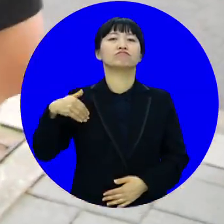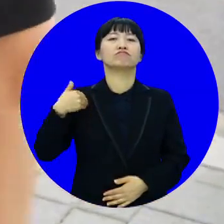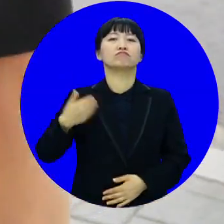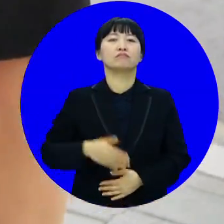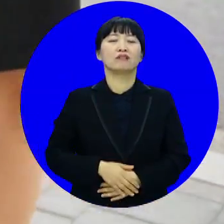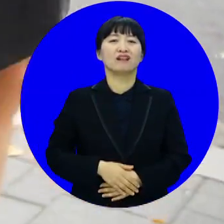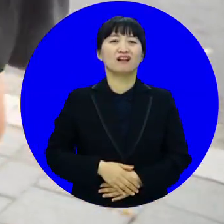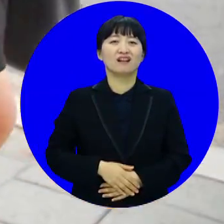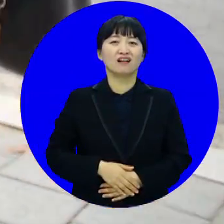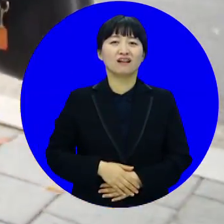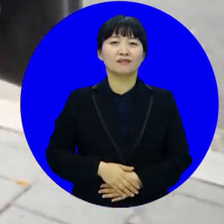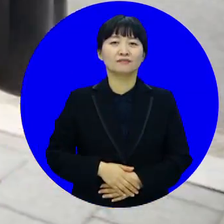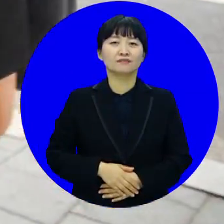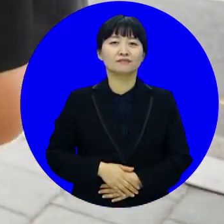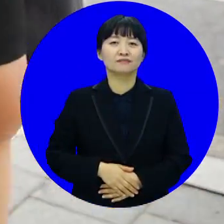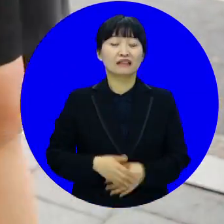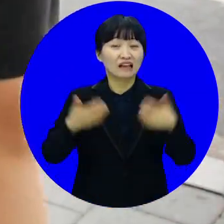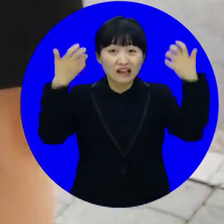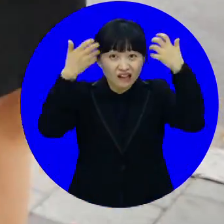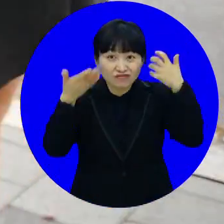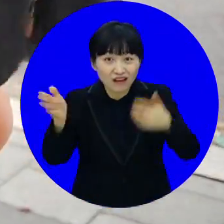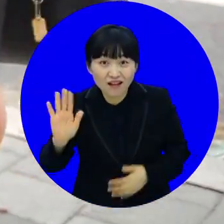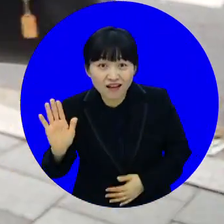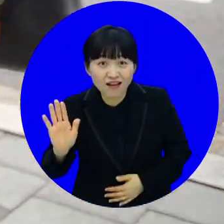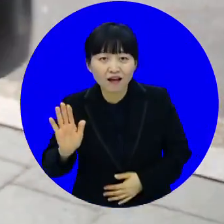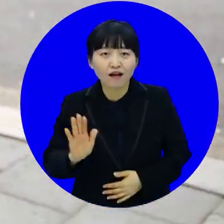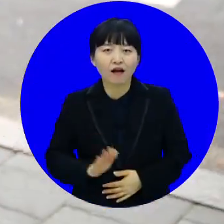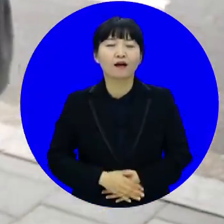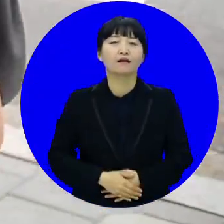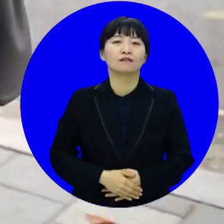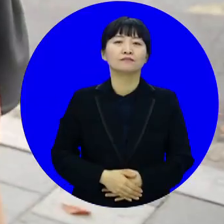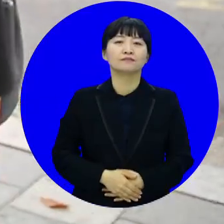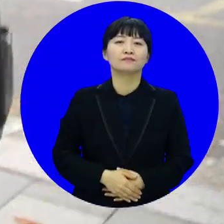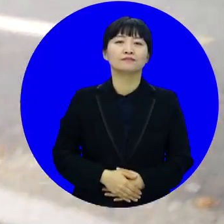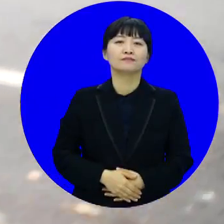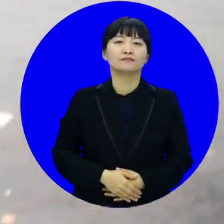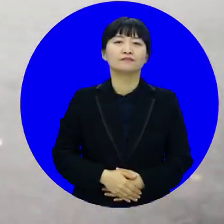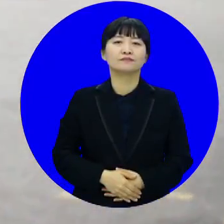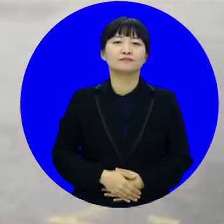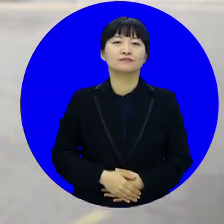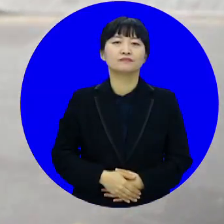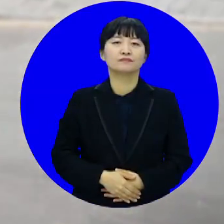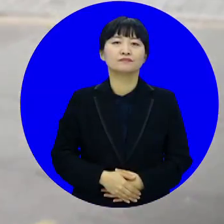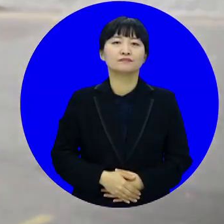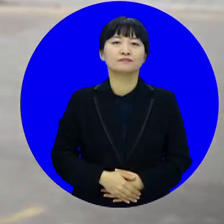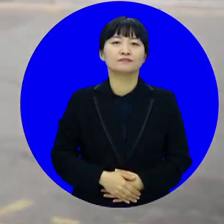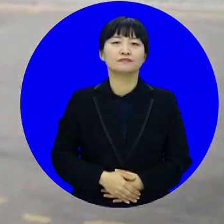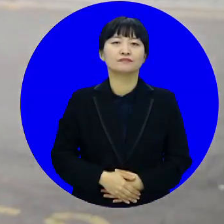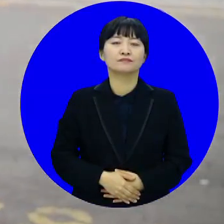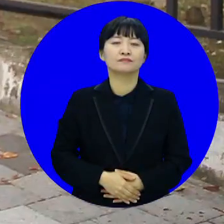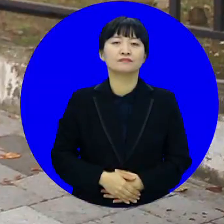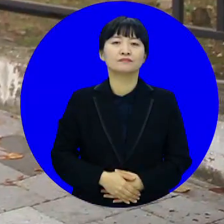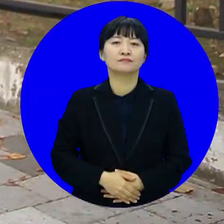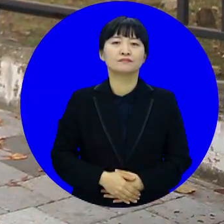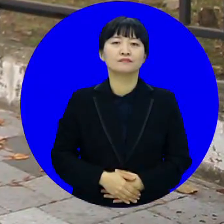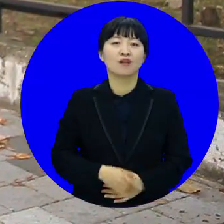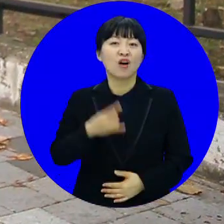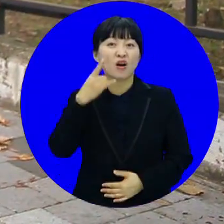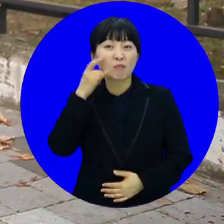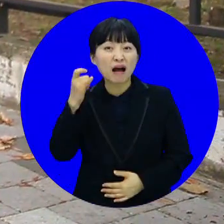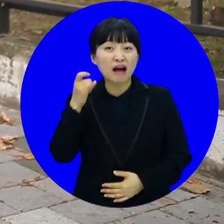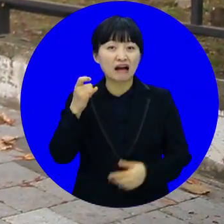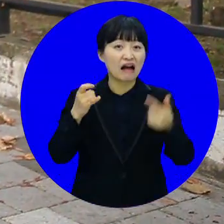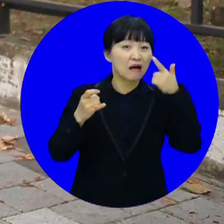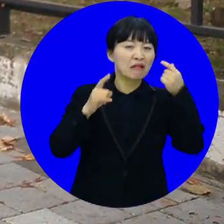몰라. 잘 씻겨주지도 않지? 네 아빠는 뭐하는 사람이래니? 진숙 씨